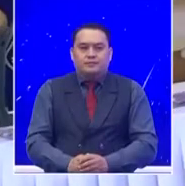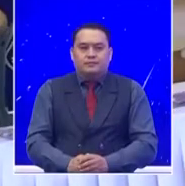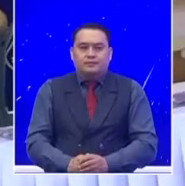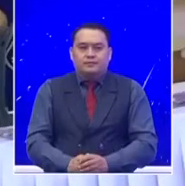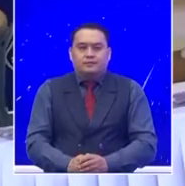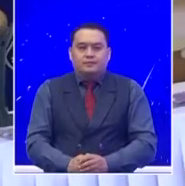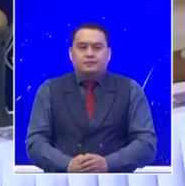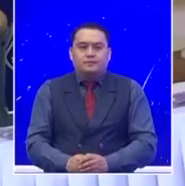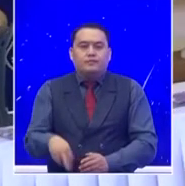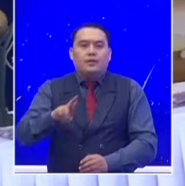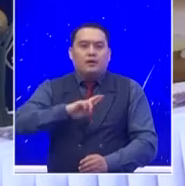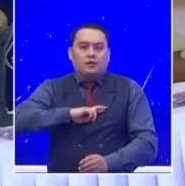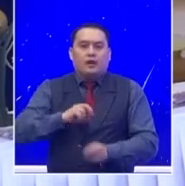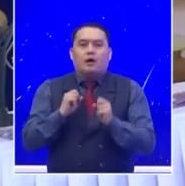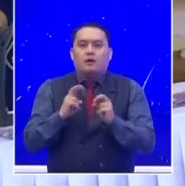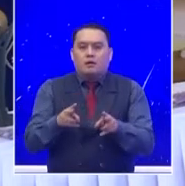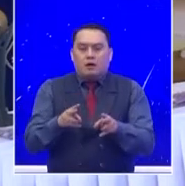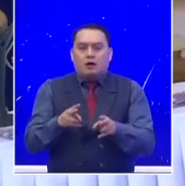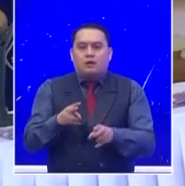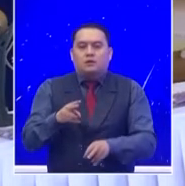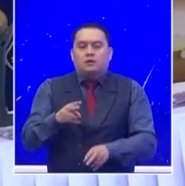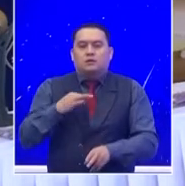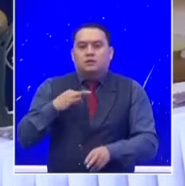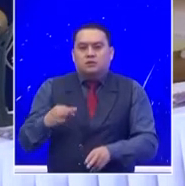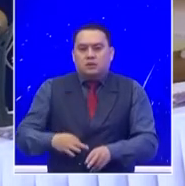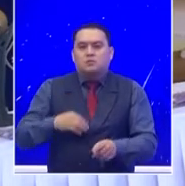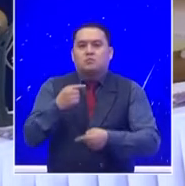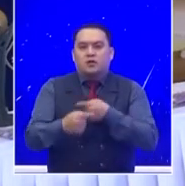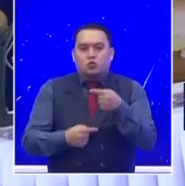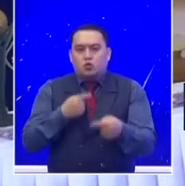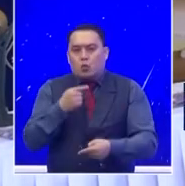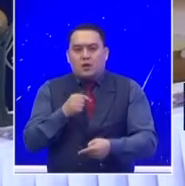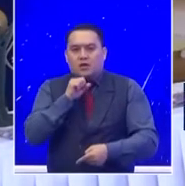как сын депортированных, да, как потомок,